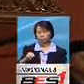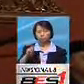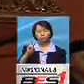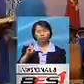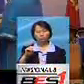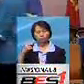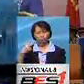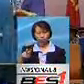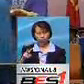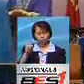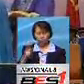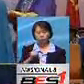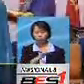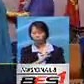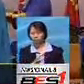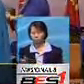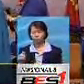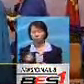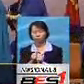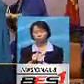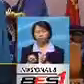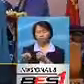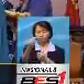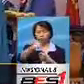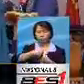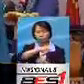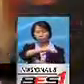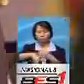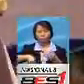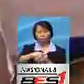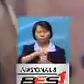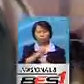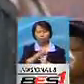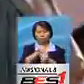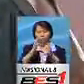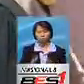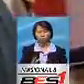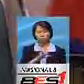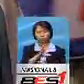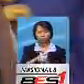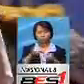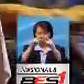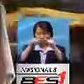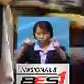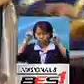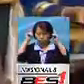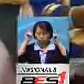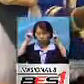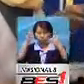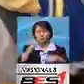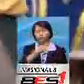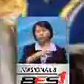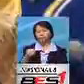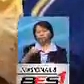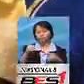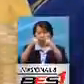20162020 perlu direalisasikan dengan penglibatan seluruh warg kerja termasuk mahasiswa sendiri s